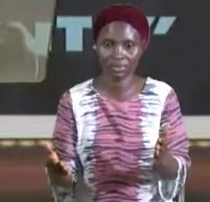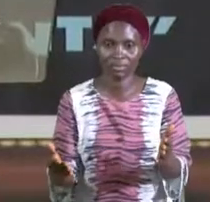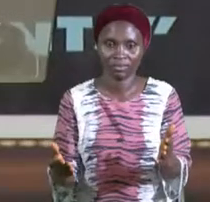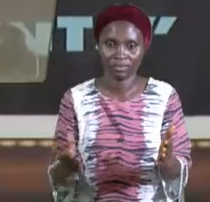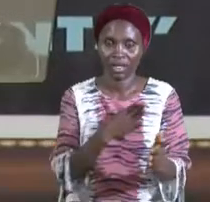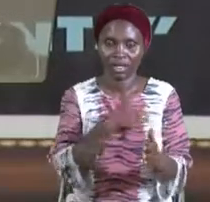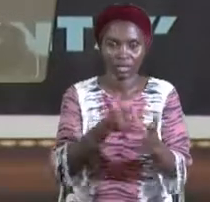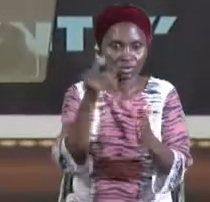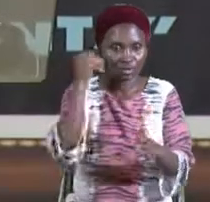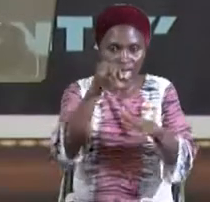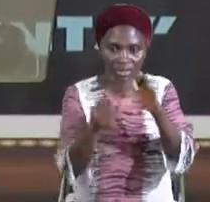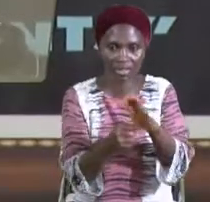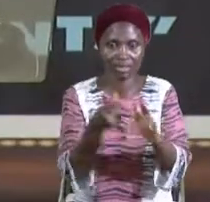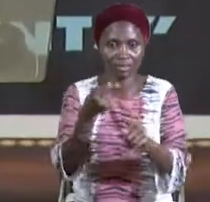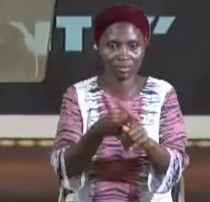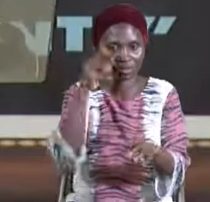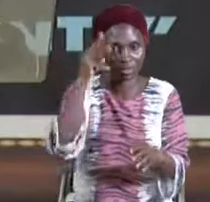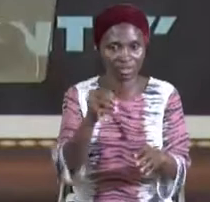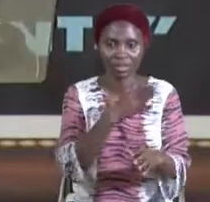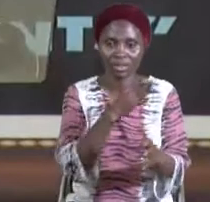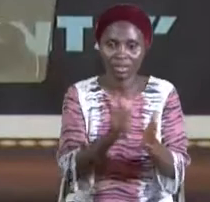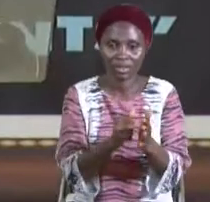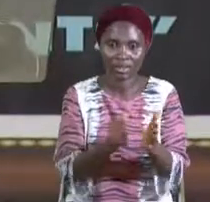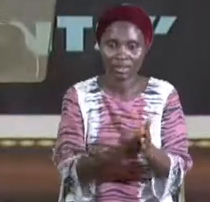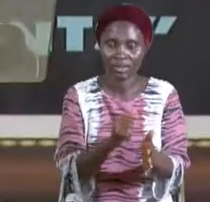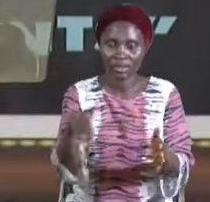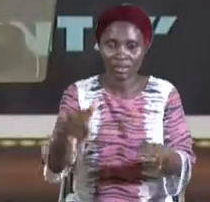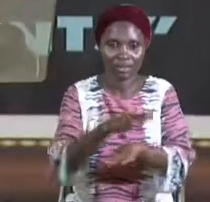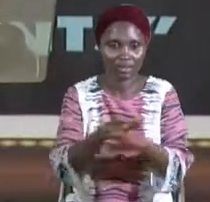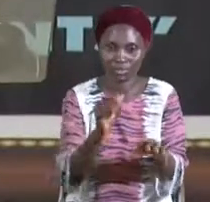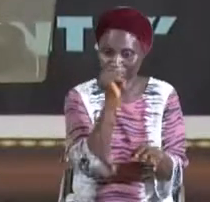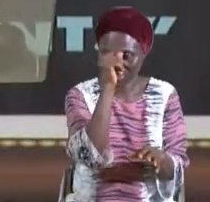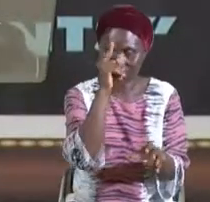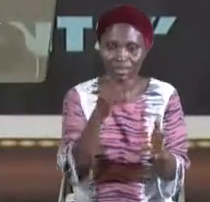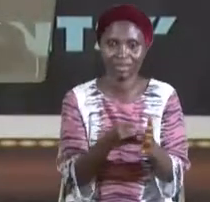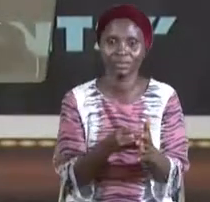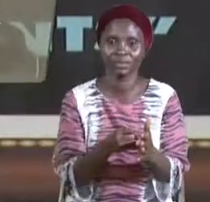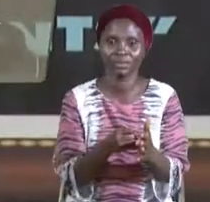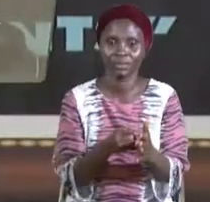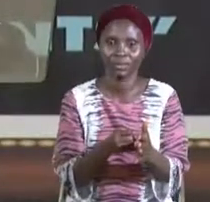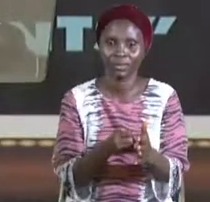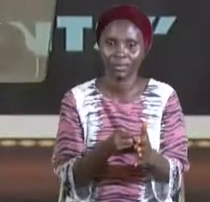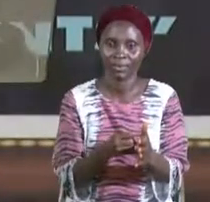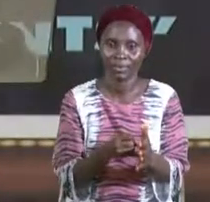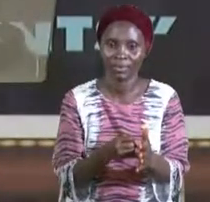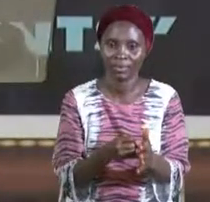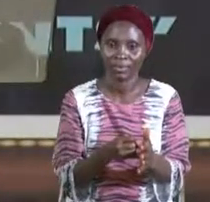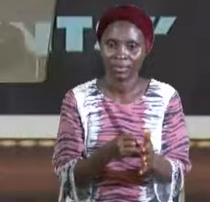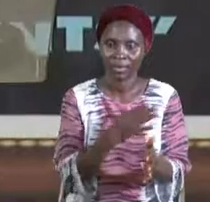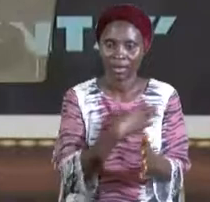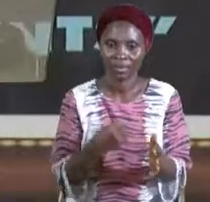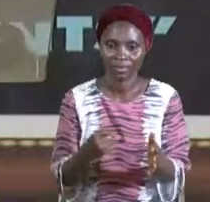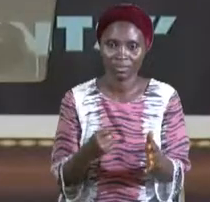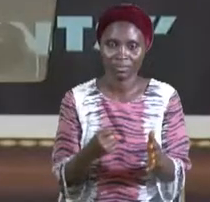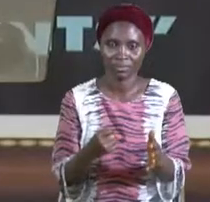eux, afin qu'ils n'en eussent pas le sens. Et ils craignaient de l'interroger à ce